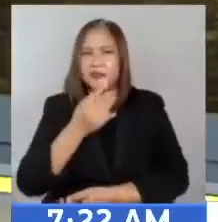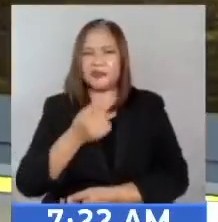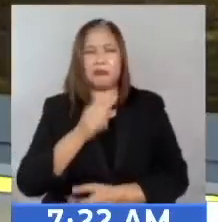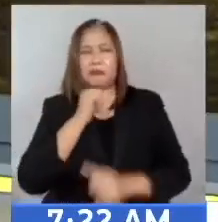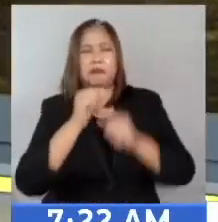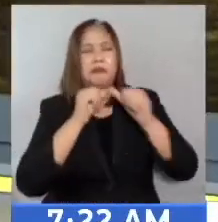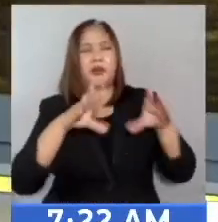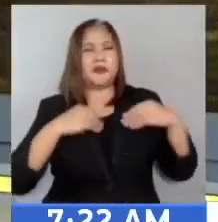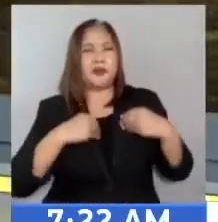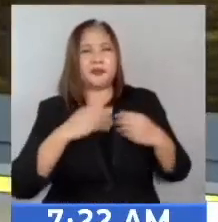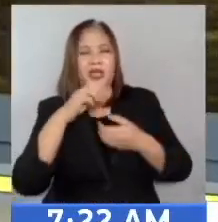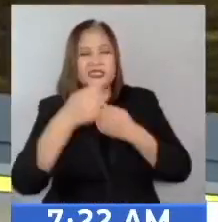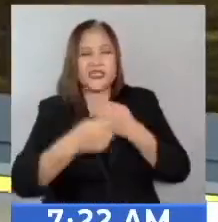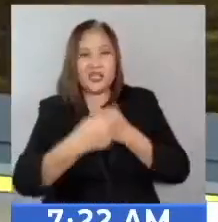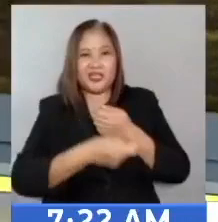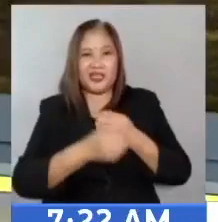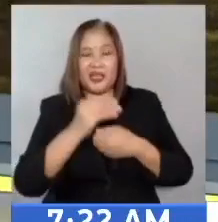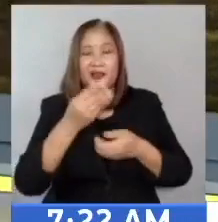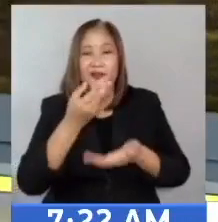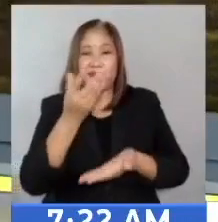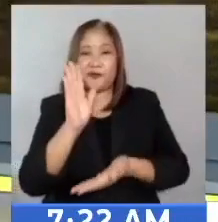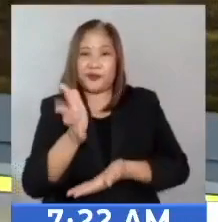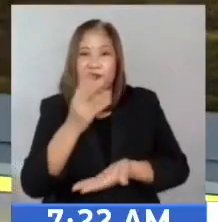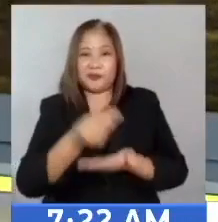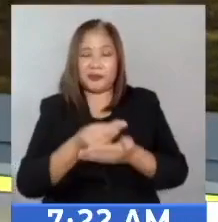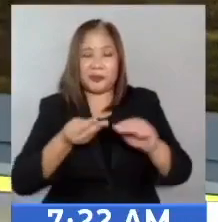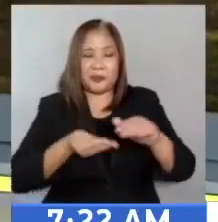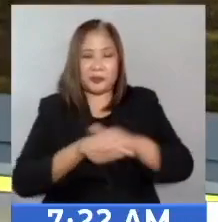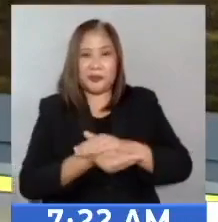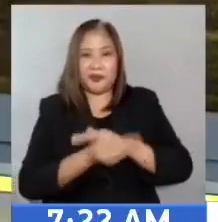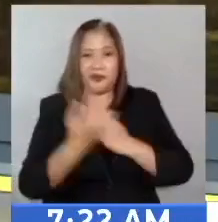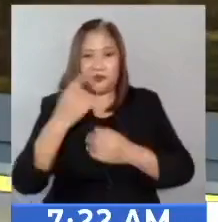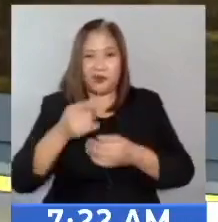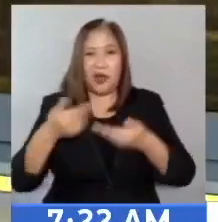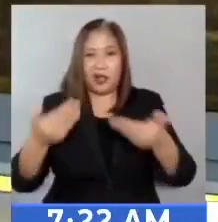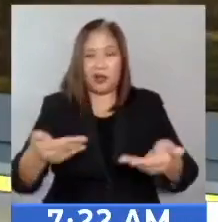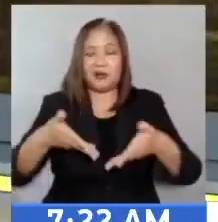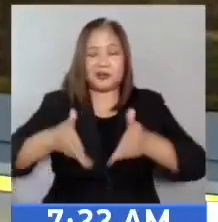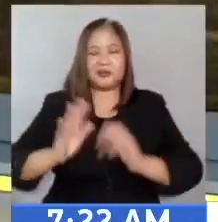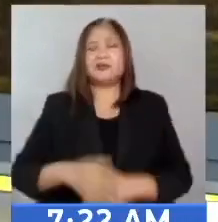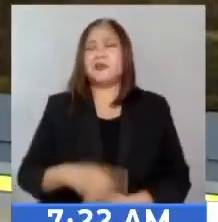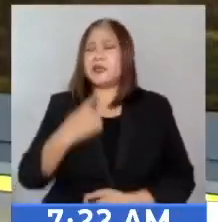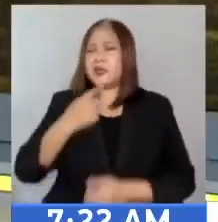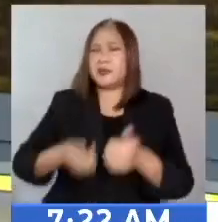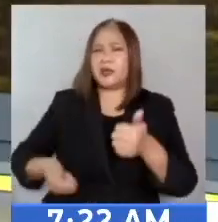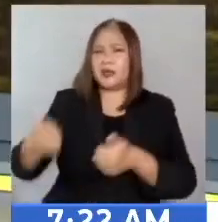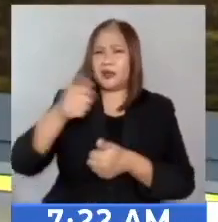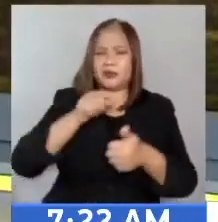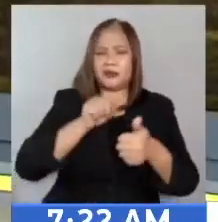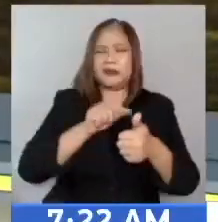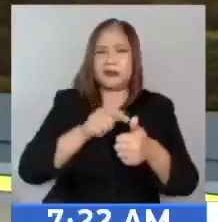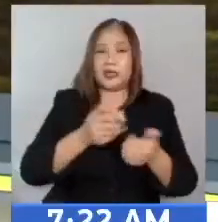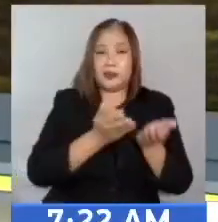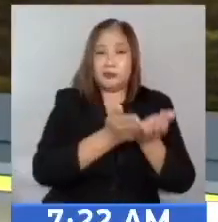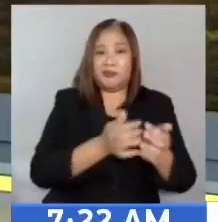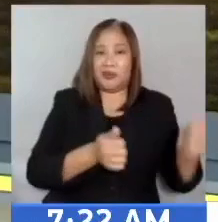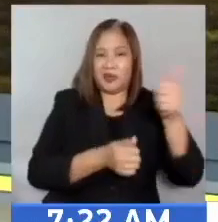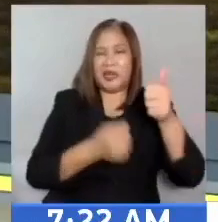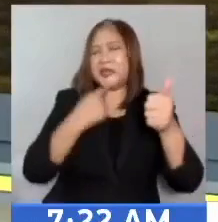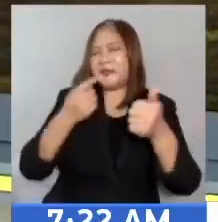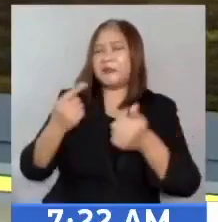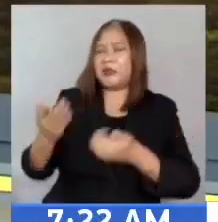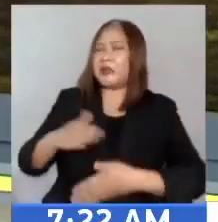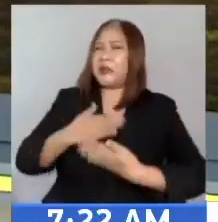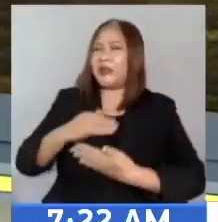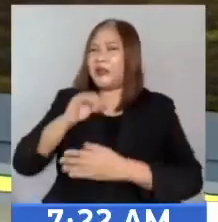tumaob na bangka sa binangonan Rizal. Sabi ng kapitan ng bangka, pampangiti daw yon para hindi raw sila sitahin na lampas na